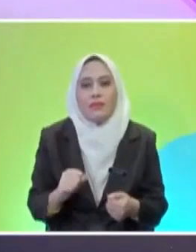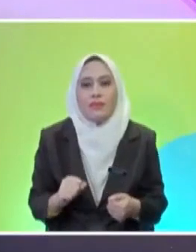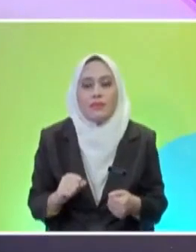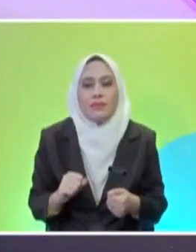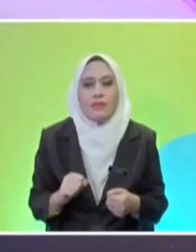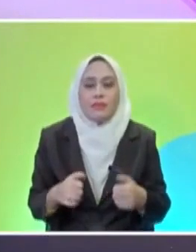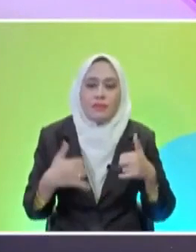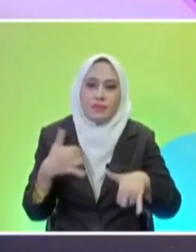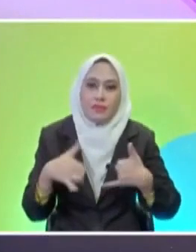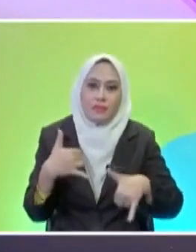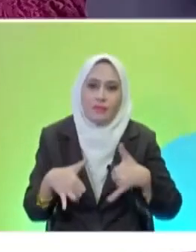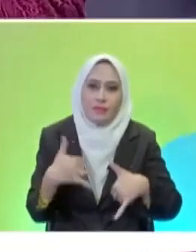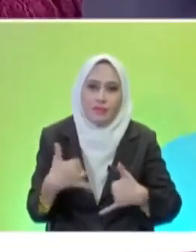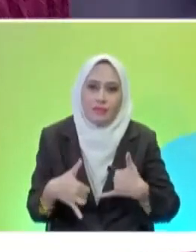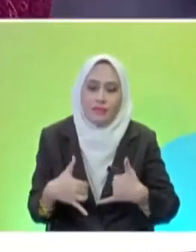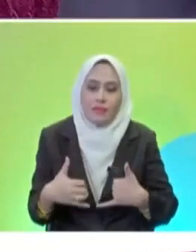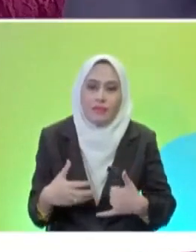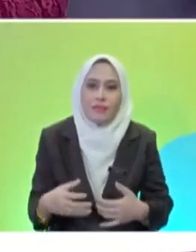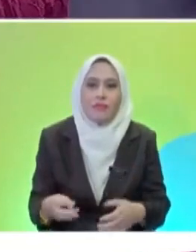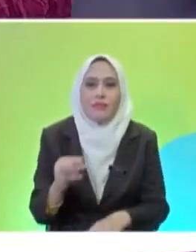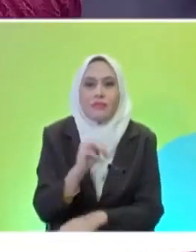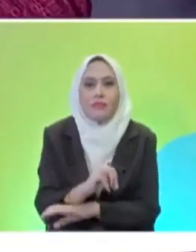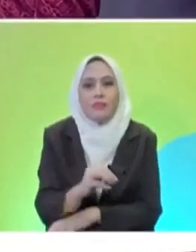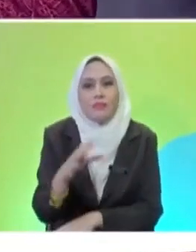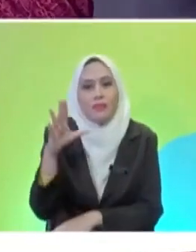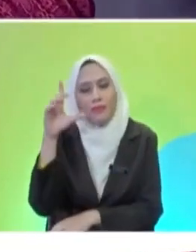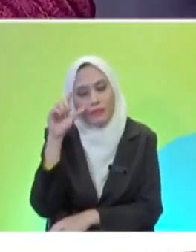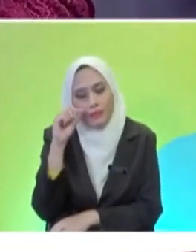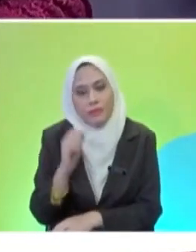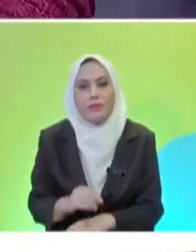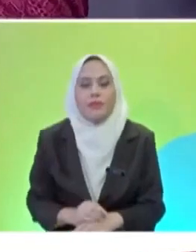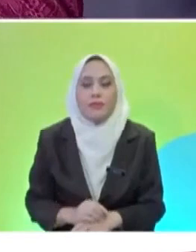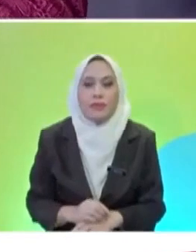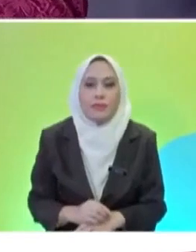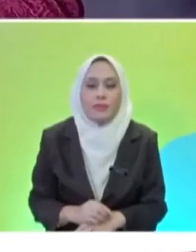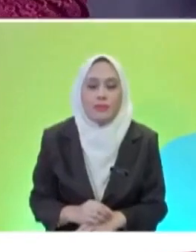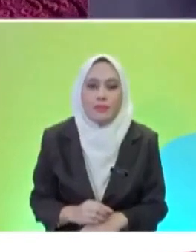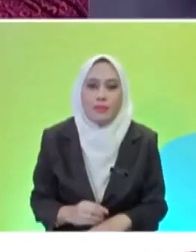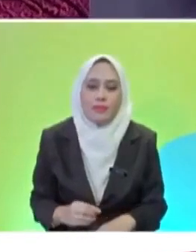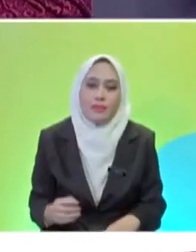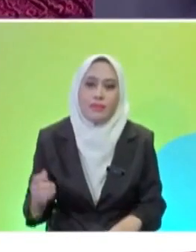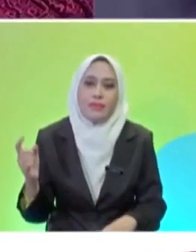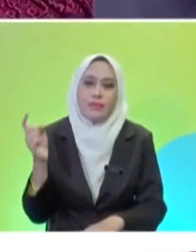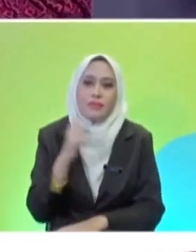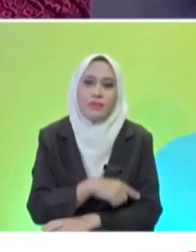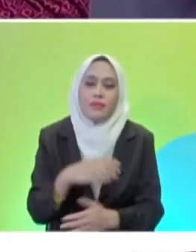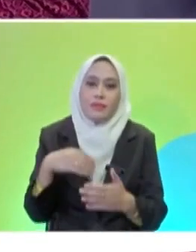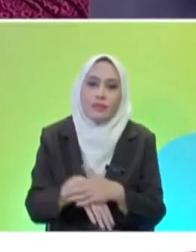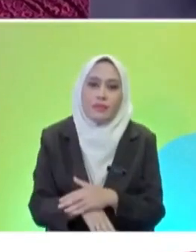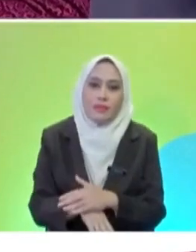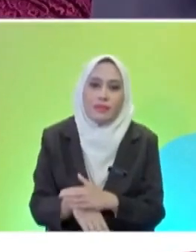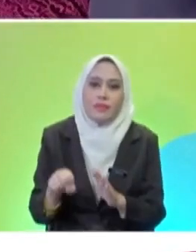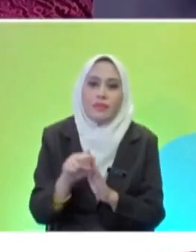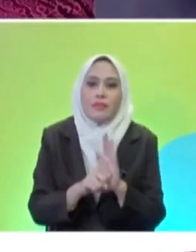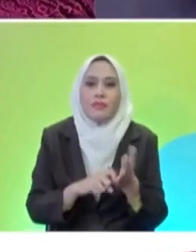riadah kan? Riadah dan malam untuk tidur. Dan seterusnya kita ada belajar tentang hari dalam seminggu. Ha, lagu tadi cikgu